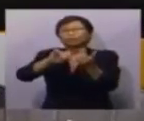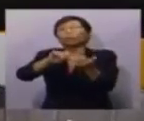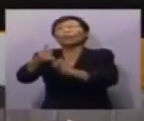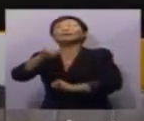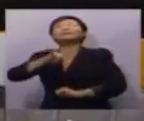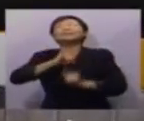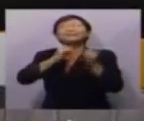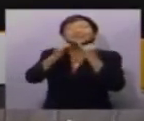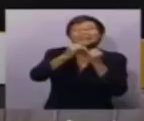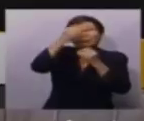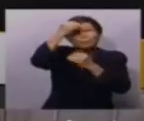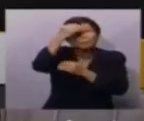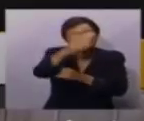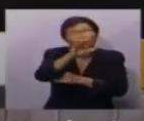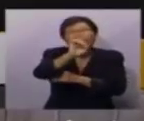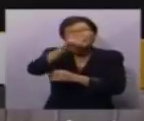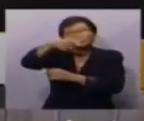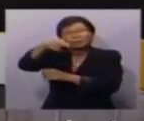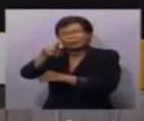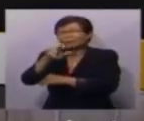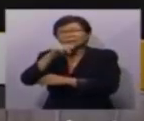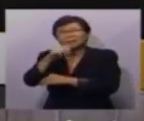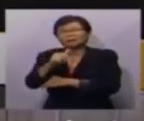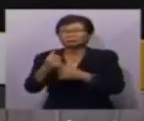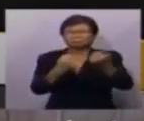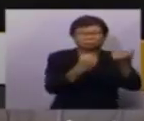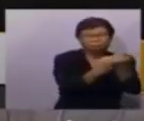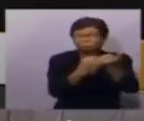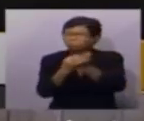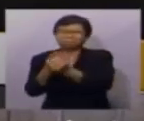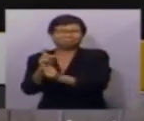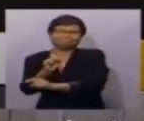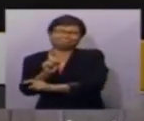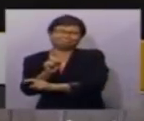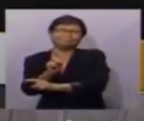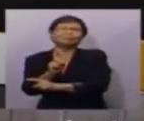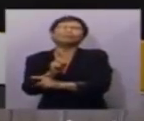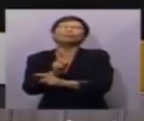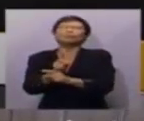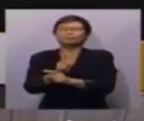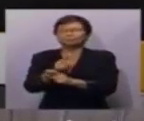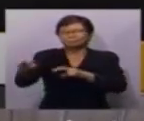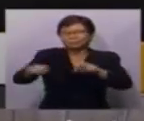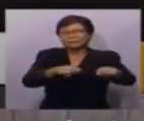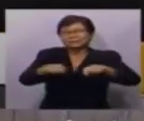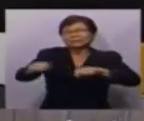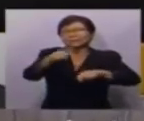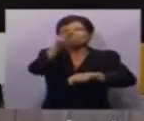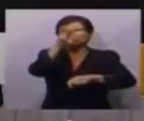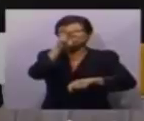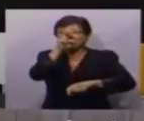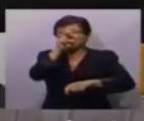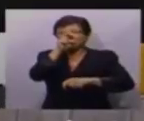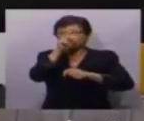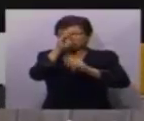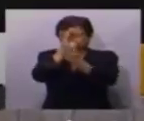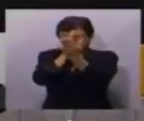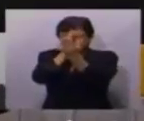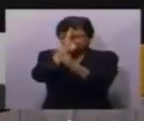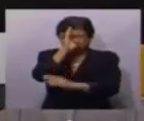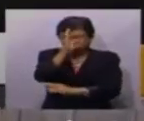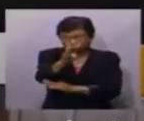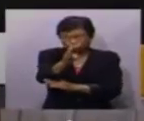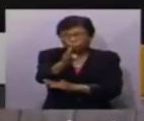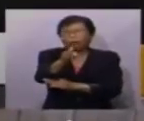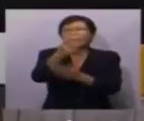petang tadi turut memaklumkan SPR tidak menyebelahi mana-mana pihak. Sebaliknya bertindak tegas dan telus dalam urus penamaan calon yang berlangsung